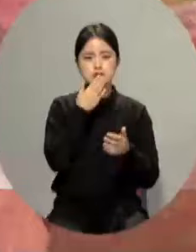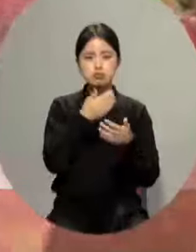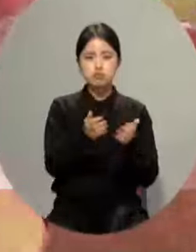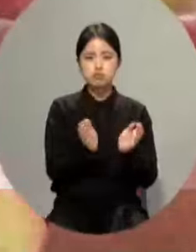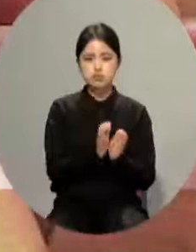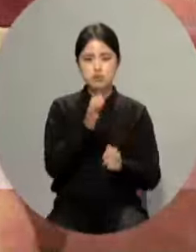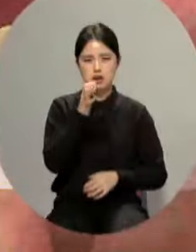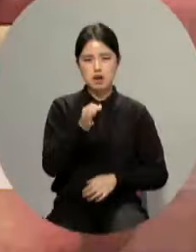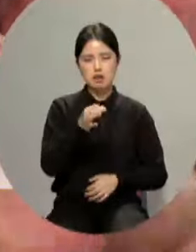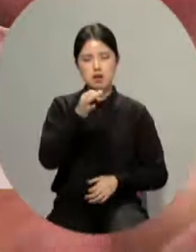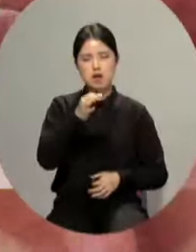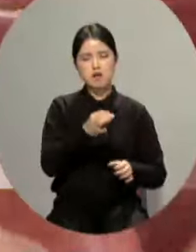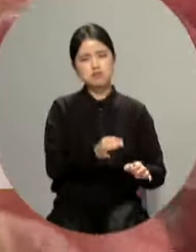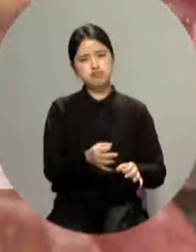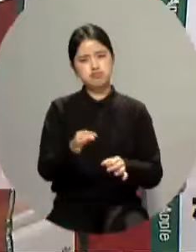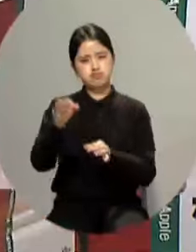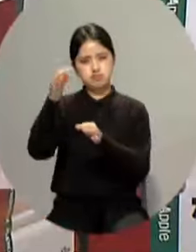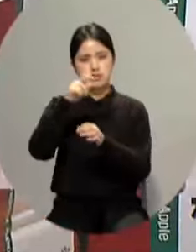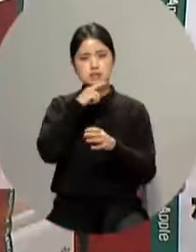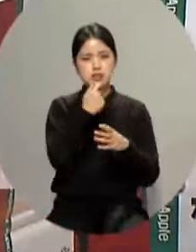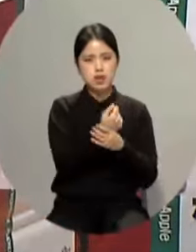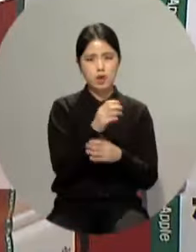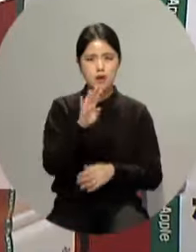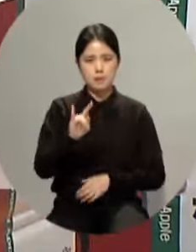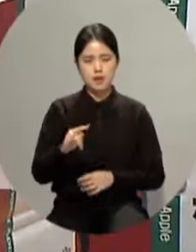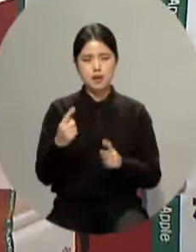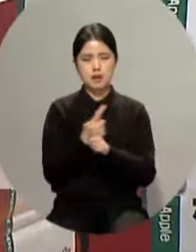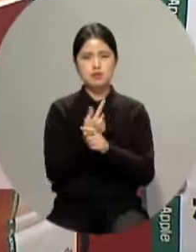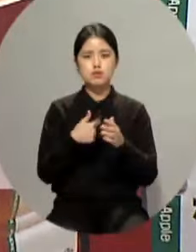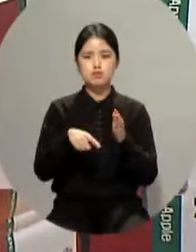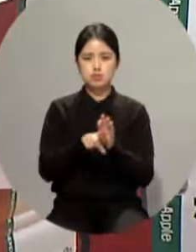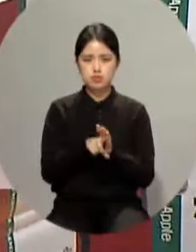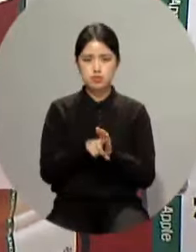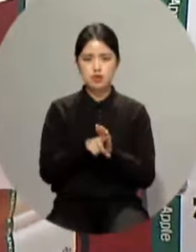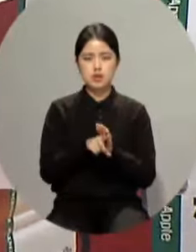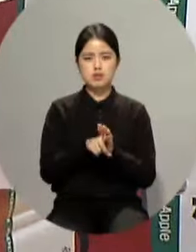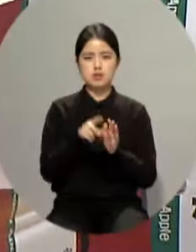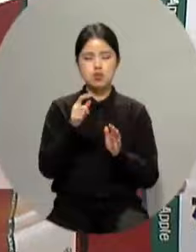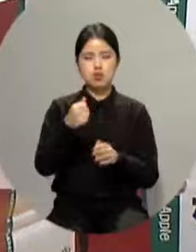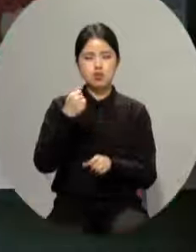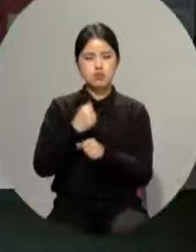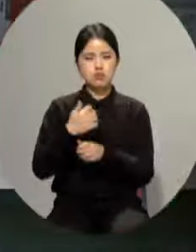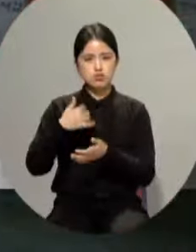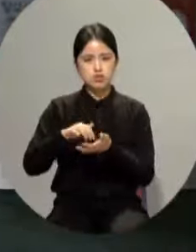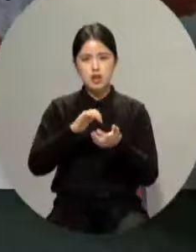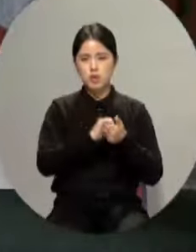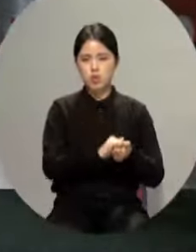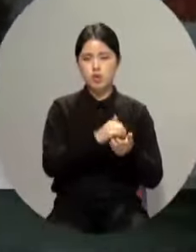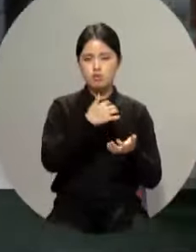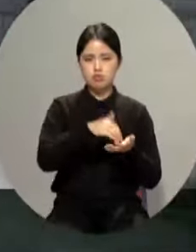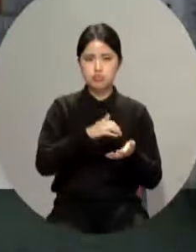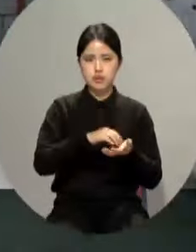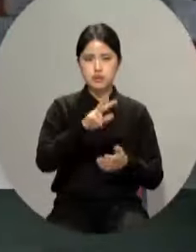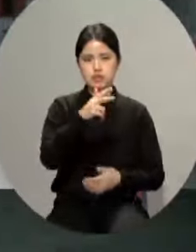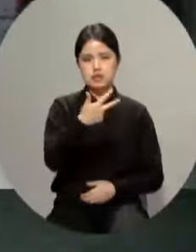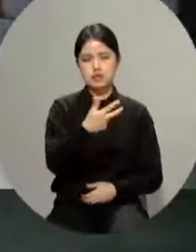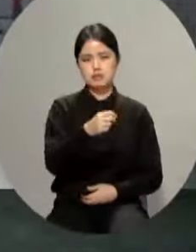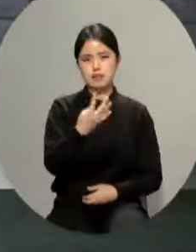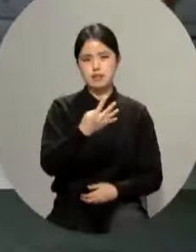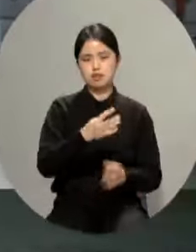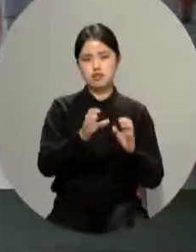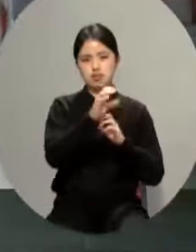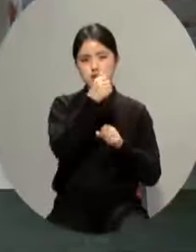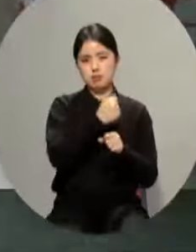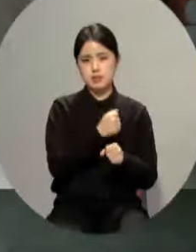농림축산식품부는 가격이 천정부지로 오른 사과와 배의 수급 개선을 위해 계약재배 물량과 농협 물량 7만 4천 톤을 추가